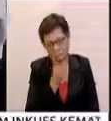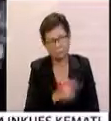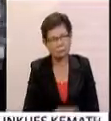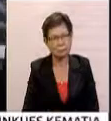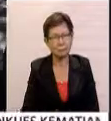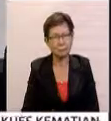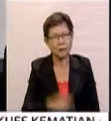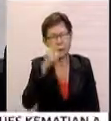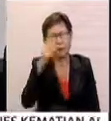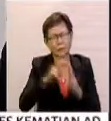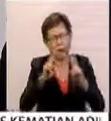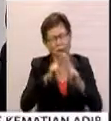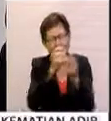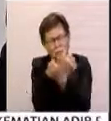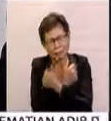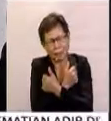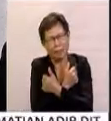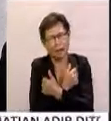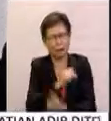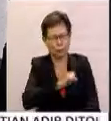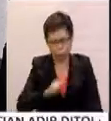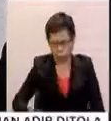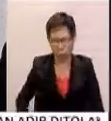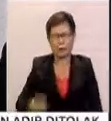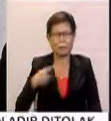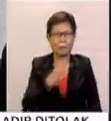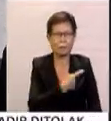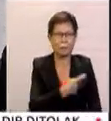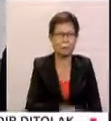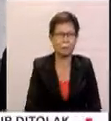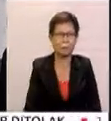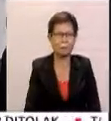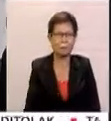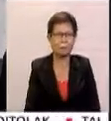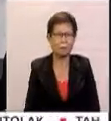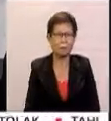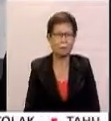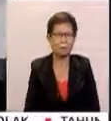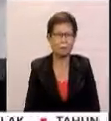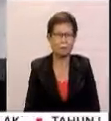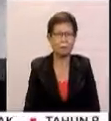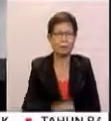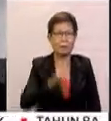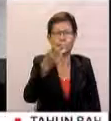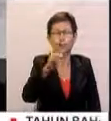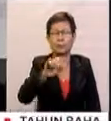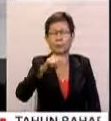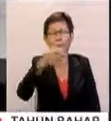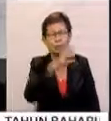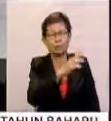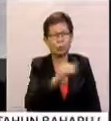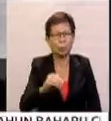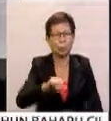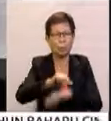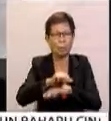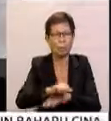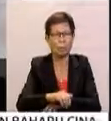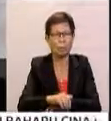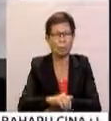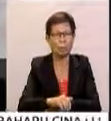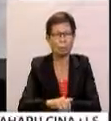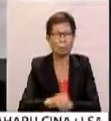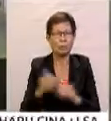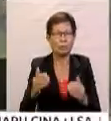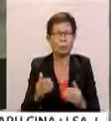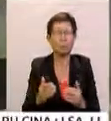Sebab terlalu sayang kesultanan kita. Okey, saudara tu kan, kami orang semua yang solat ajat doa dia.